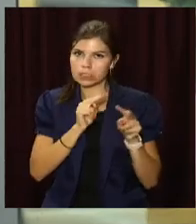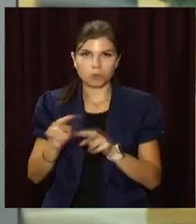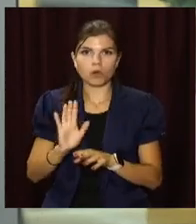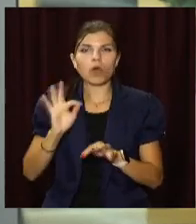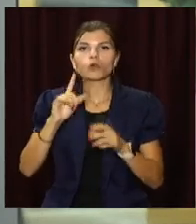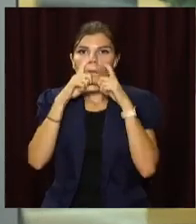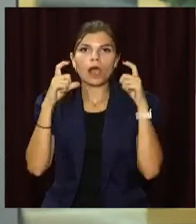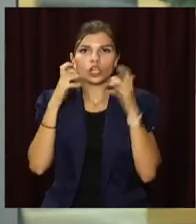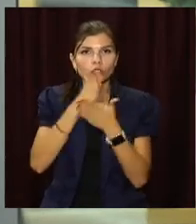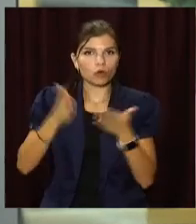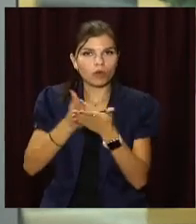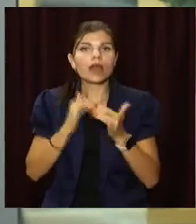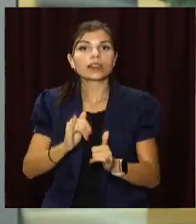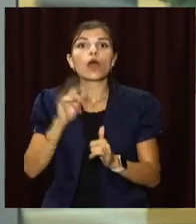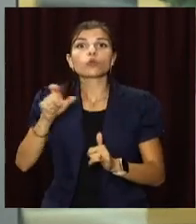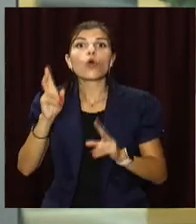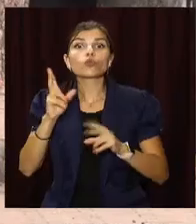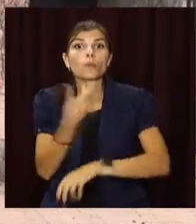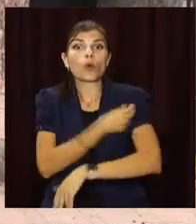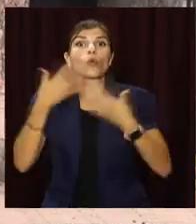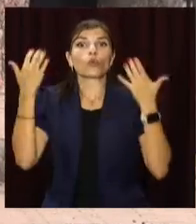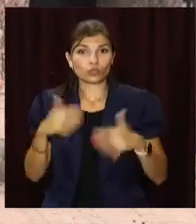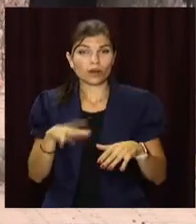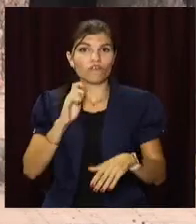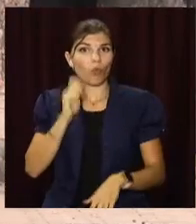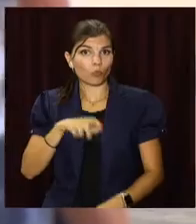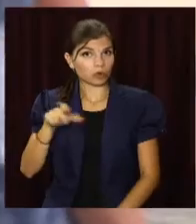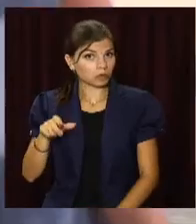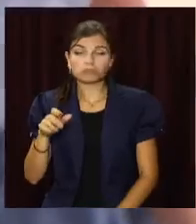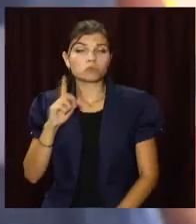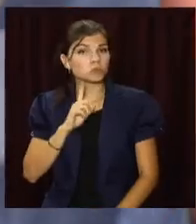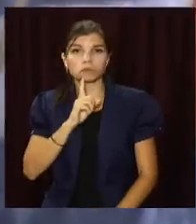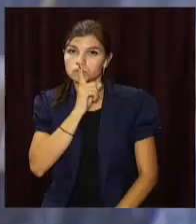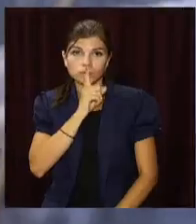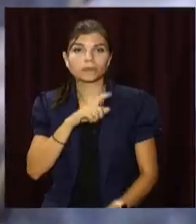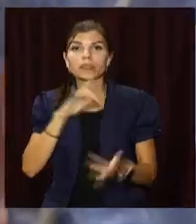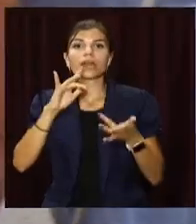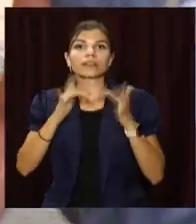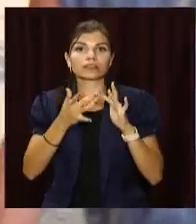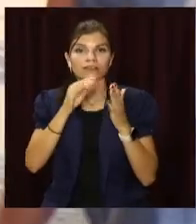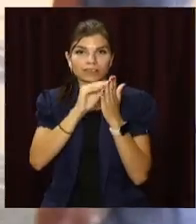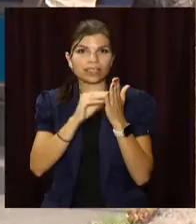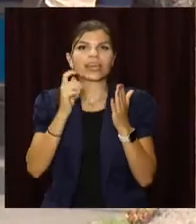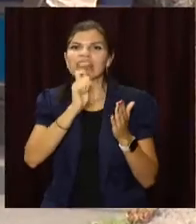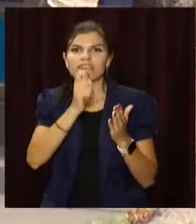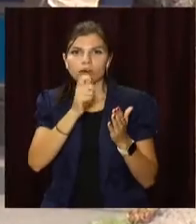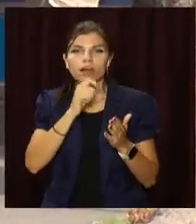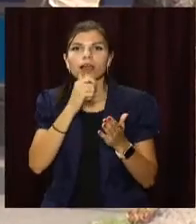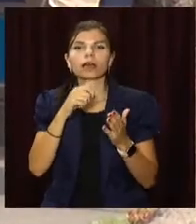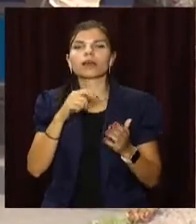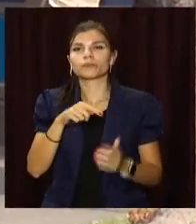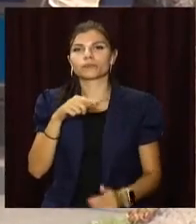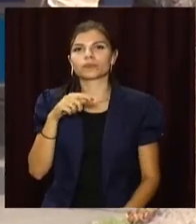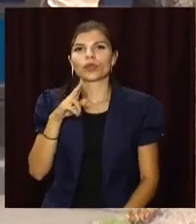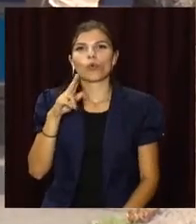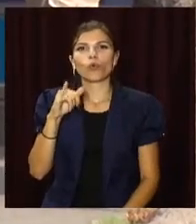режиму для вакцинованих від коронавірусу українців. Про це в інтерв'ю інтернет-виданню розповів головний санітарний лікар України Ігор Кузін. За